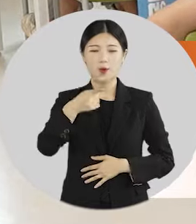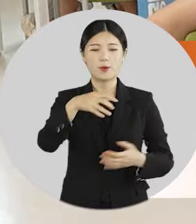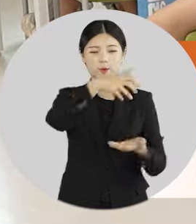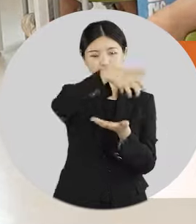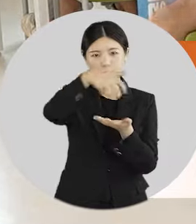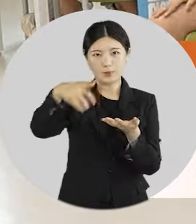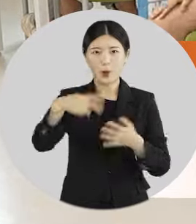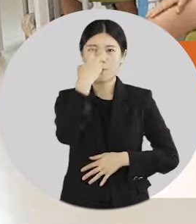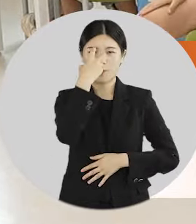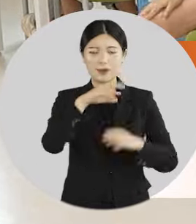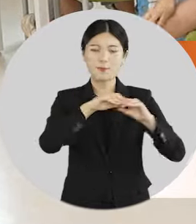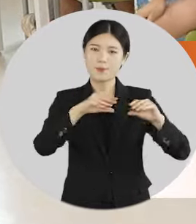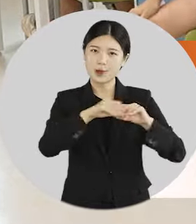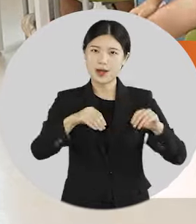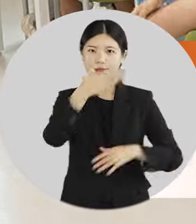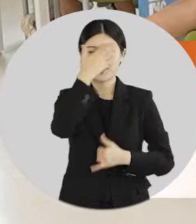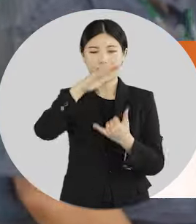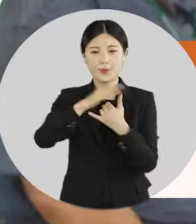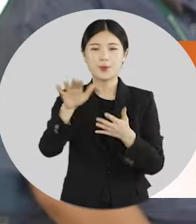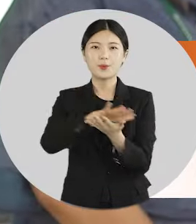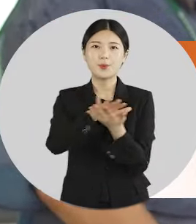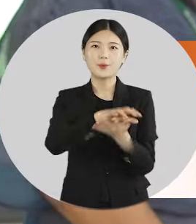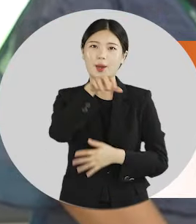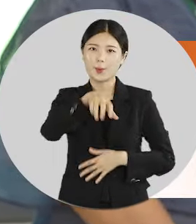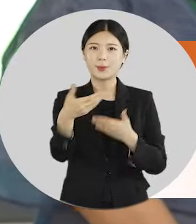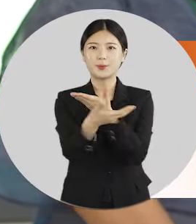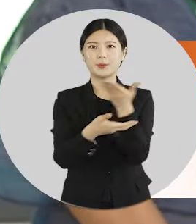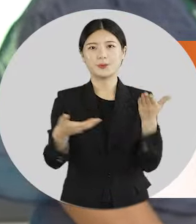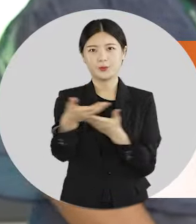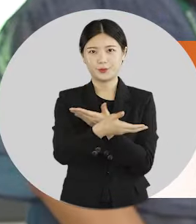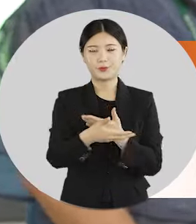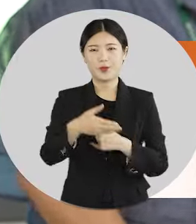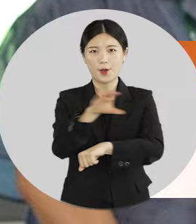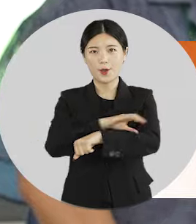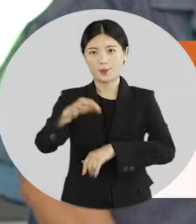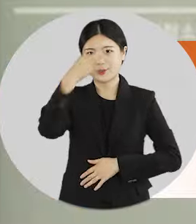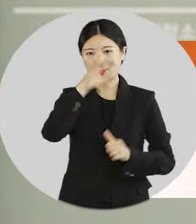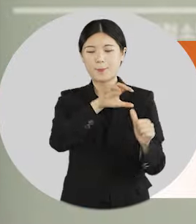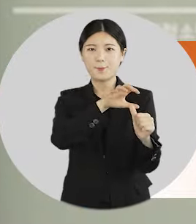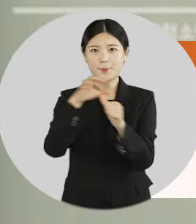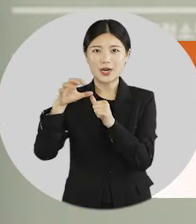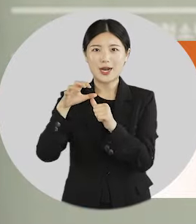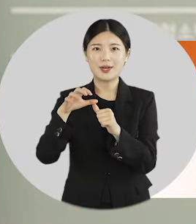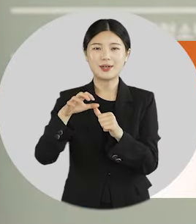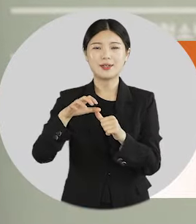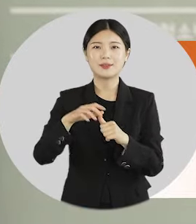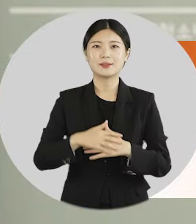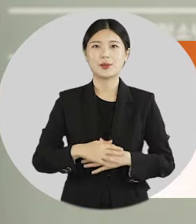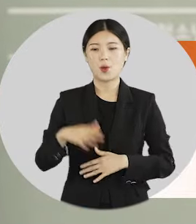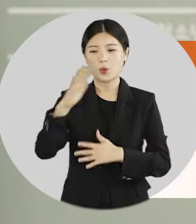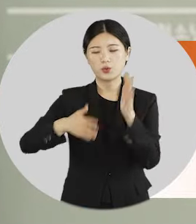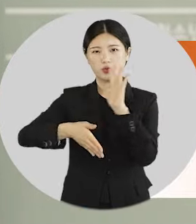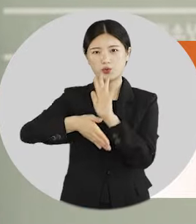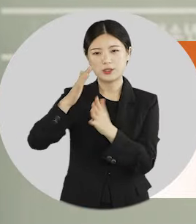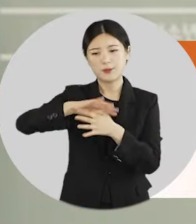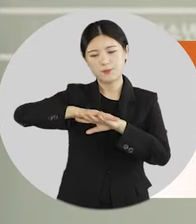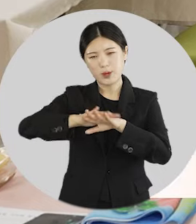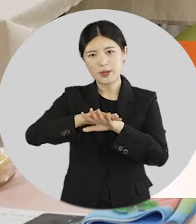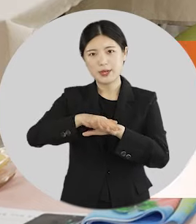직접 수집, 처리, 관리해 청소년의 놀이 환경을 공유할 수 있는 융합적 지역 콘텐츠를